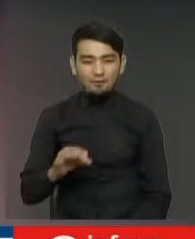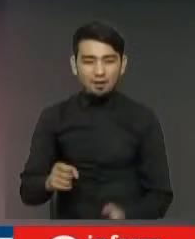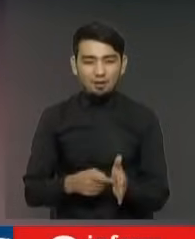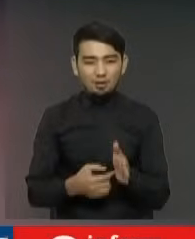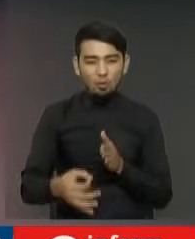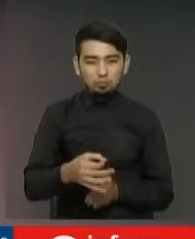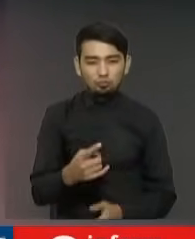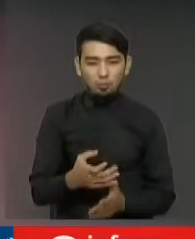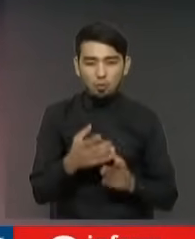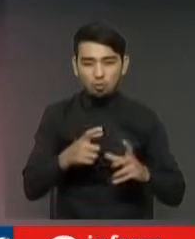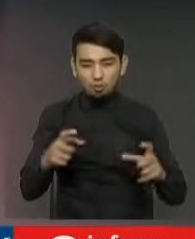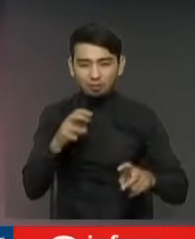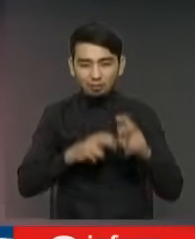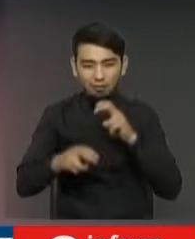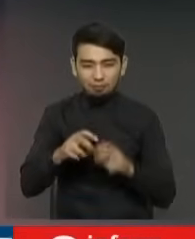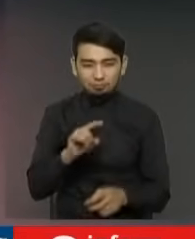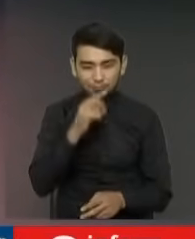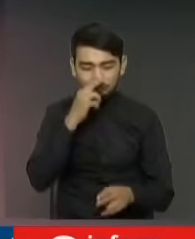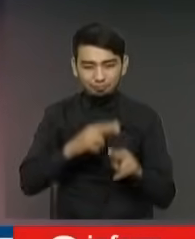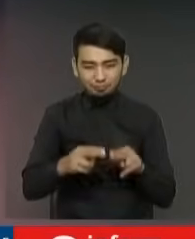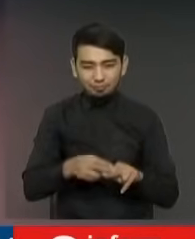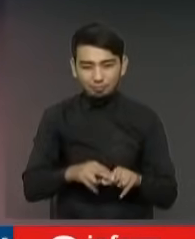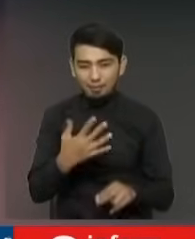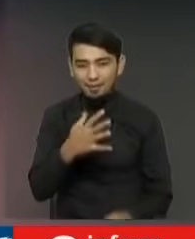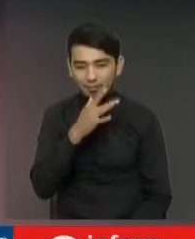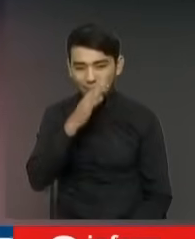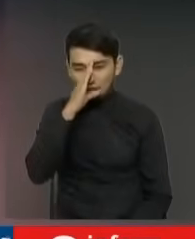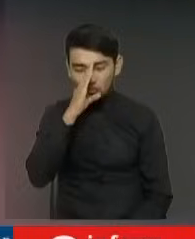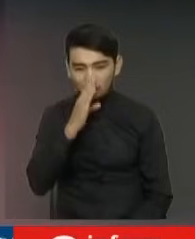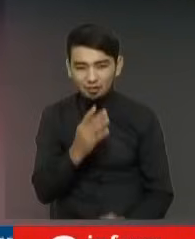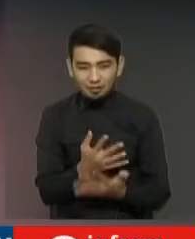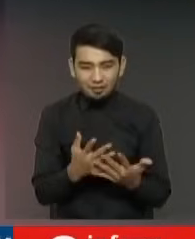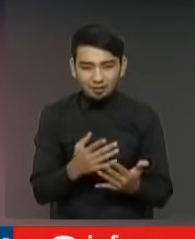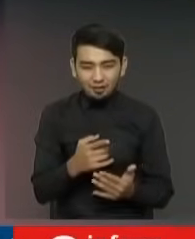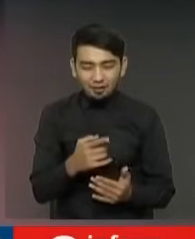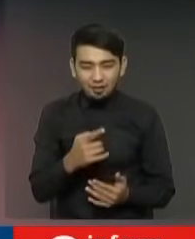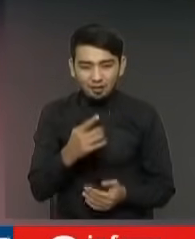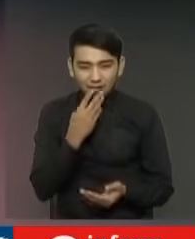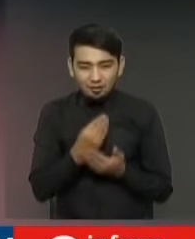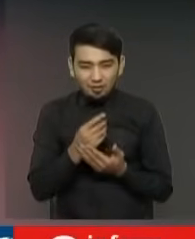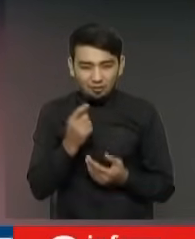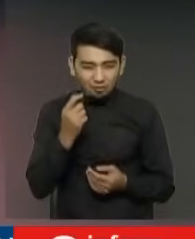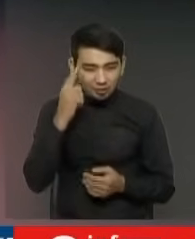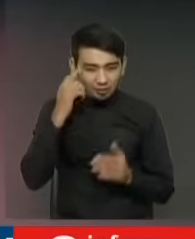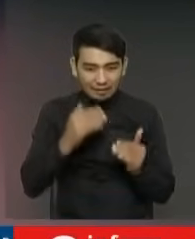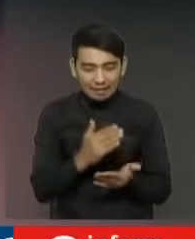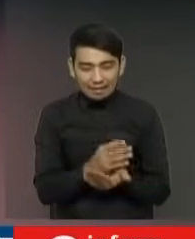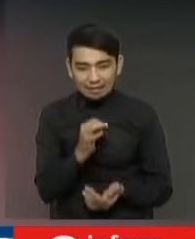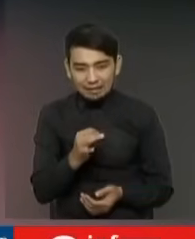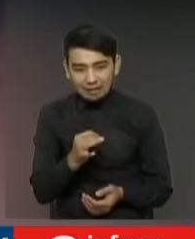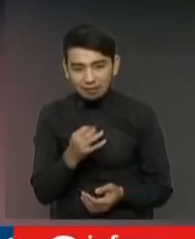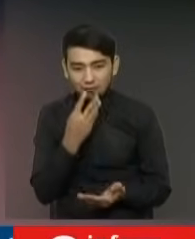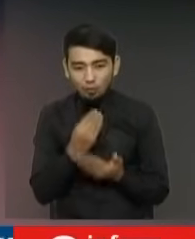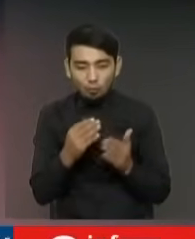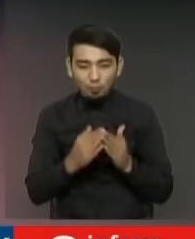сотни людей разыскивали пропавшего ребенка. 5-летний мальчик с особенностями в развитии ушел со двора частного дома и бесследно